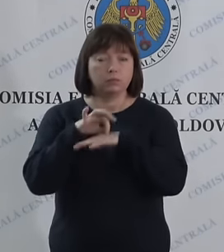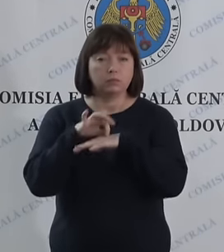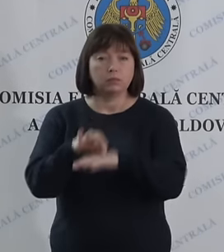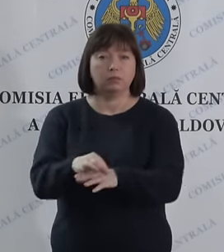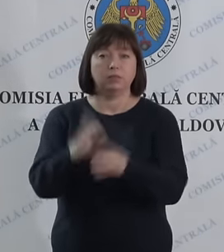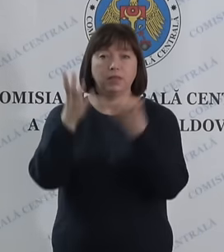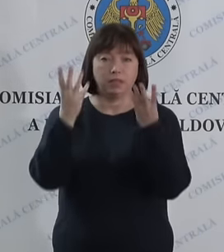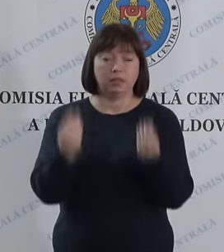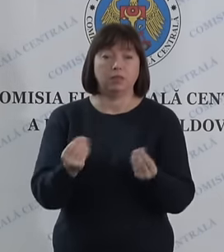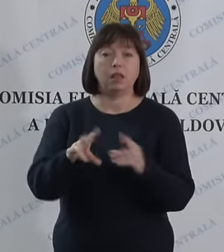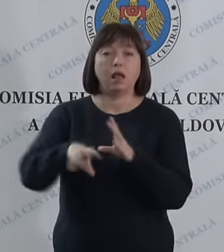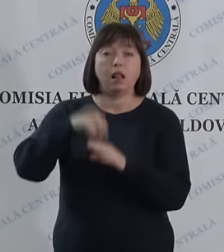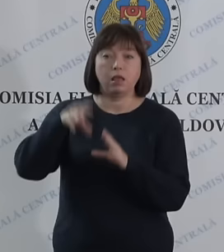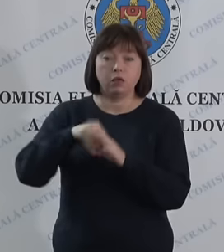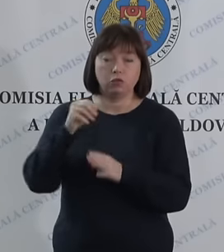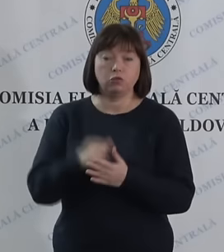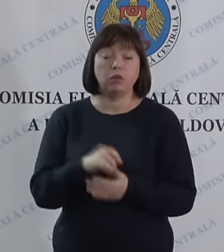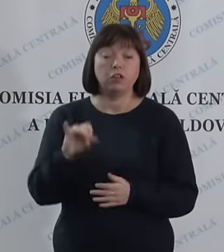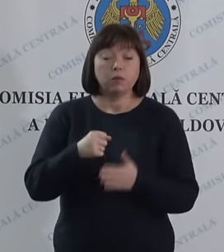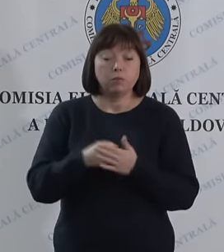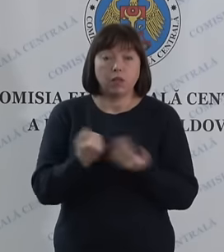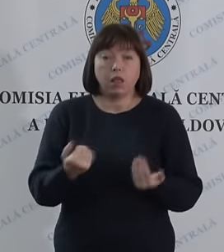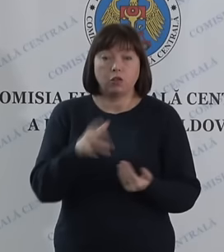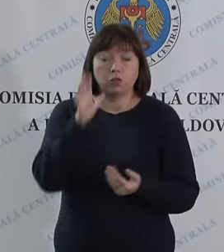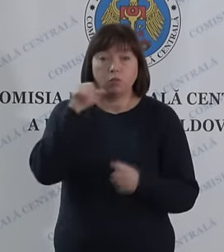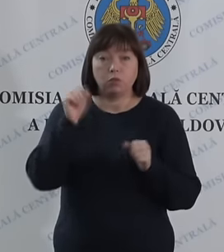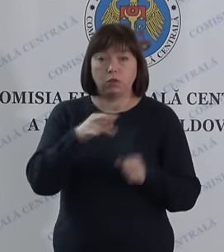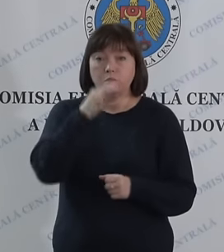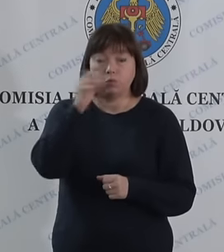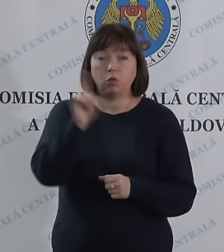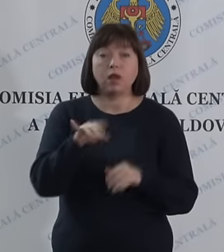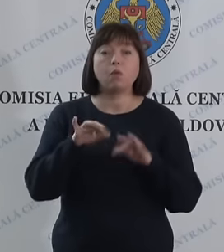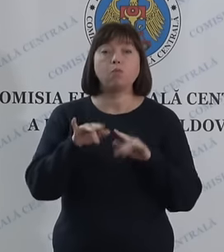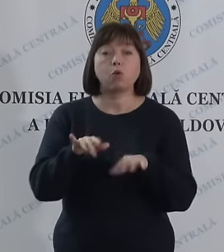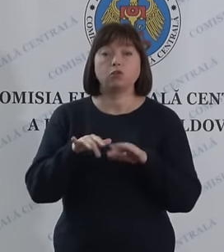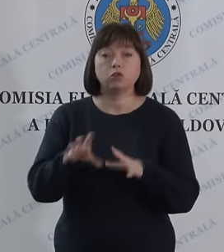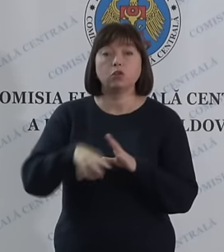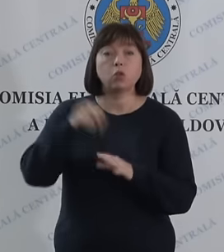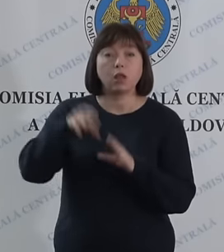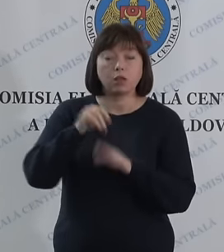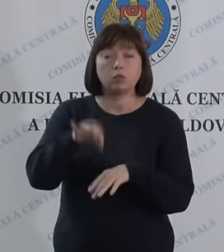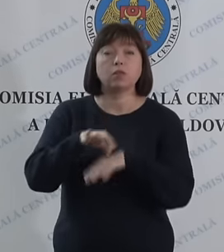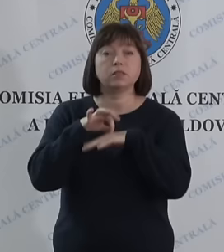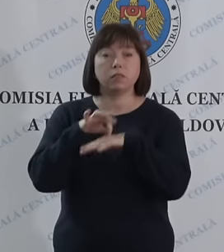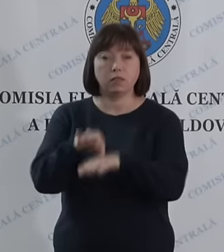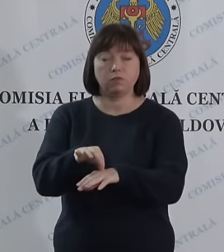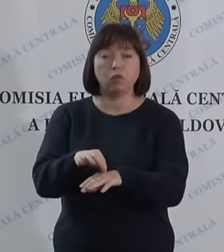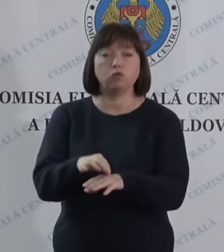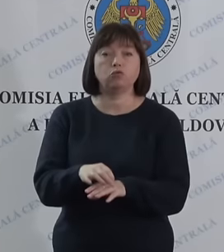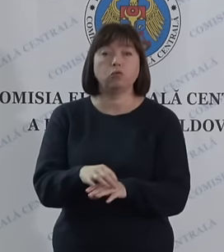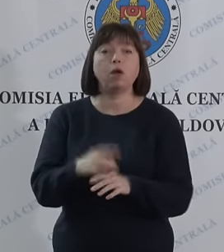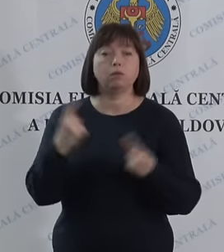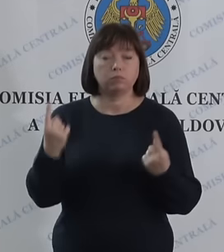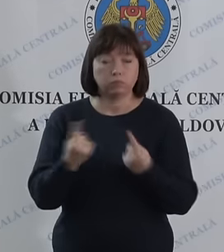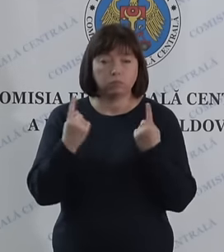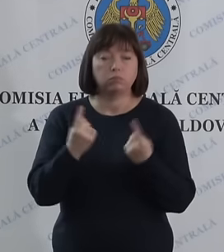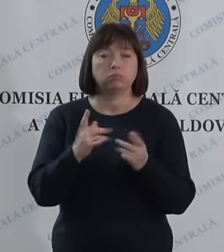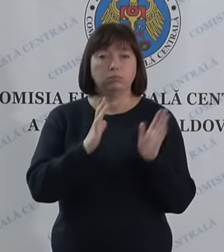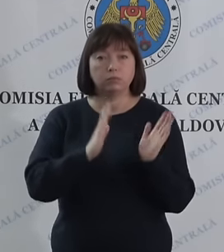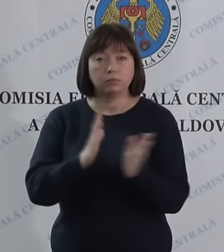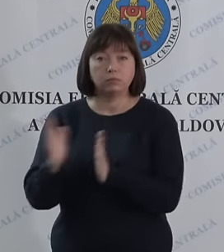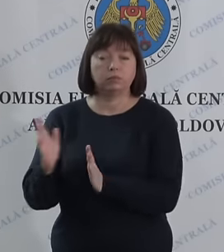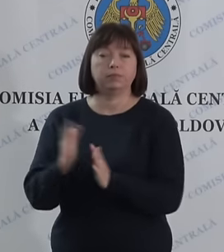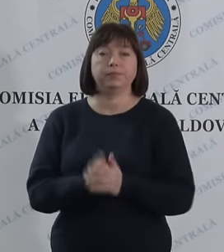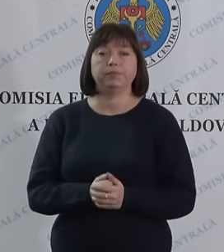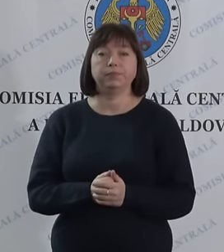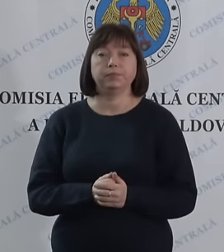a zilei alegerilor, iar până la această oră putem spune că procesul electoral se desfășoară într-un mod dinamic și